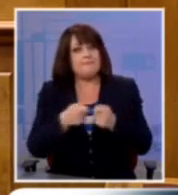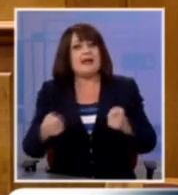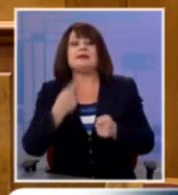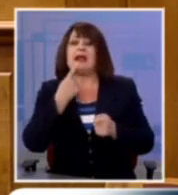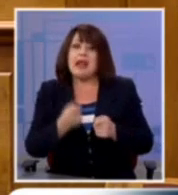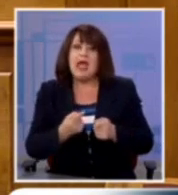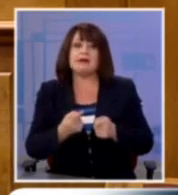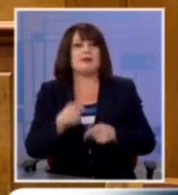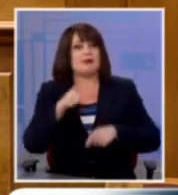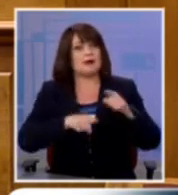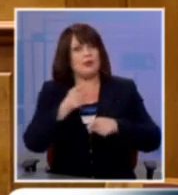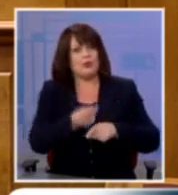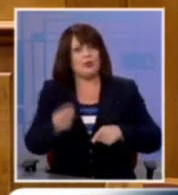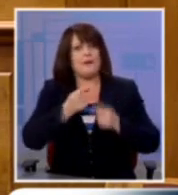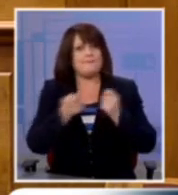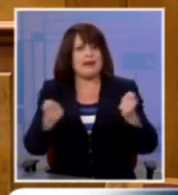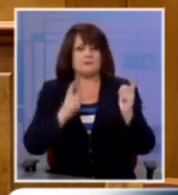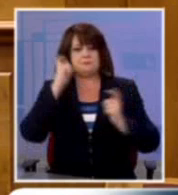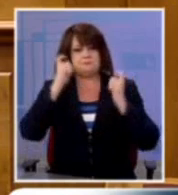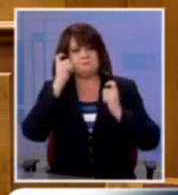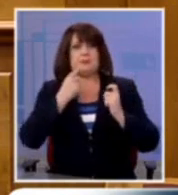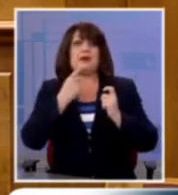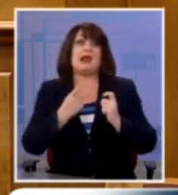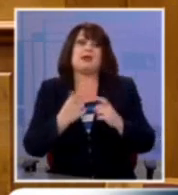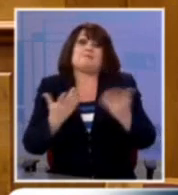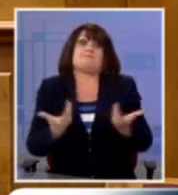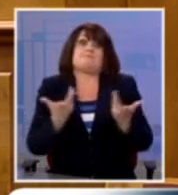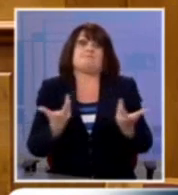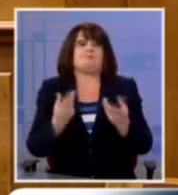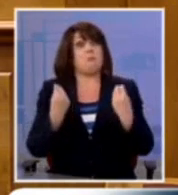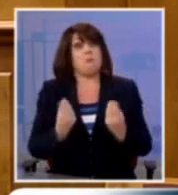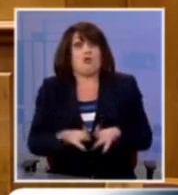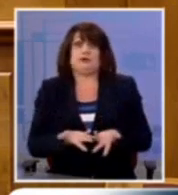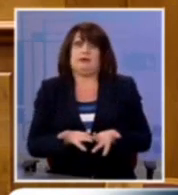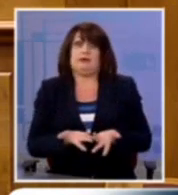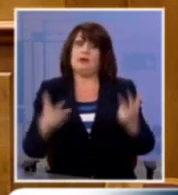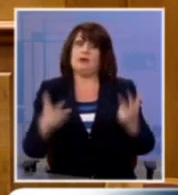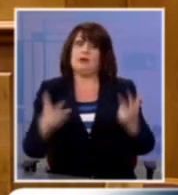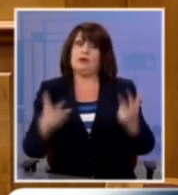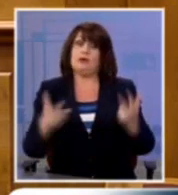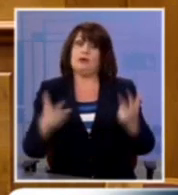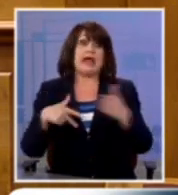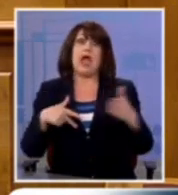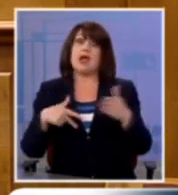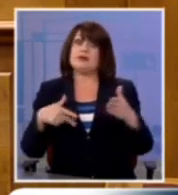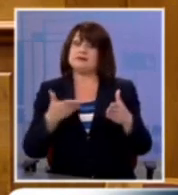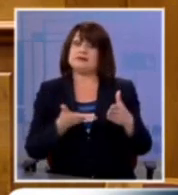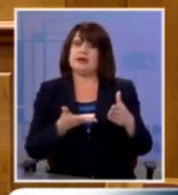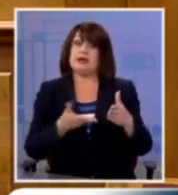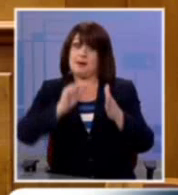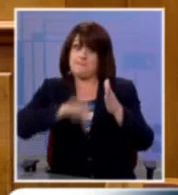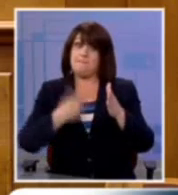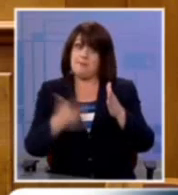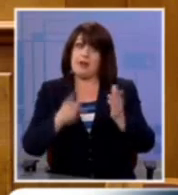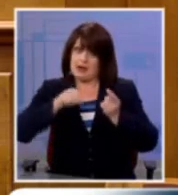και τα υπερτονίζουν και διερωτώνται δήθεν φωναχτά, μα είναι δυνατόν μια κυβέρνηση της αριστεράς να υπογράφει